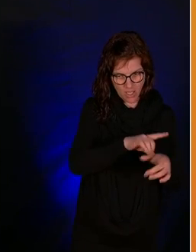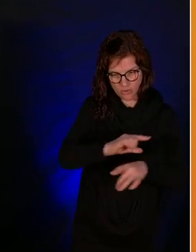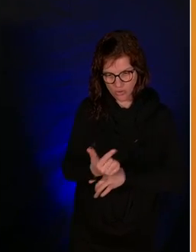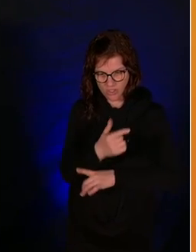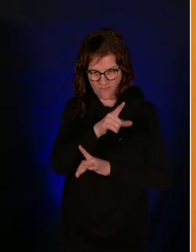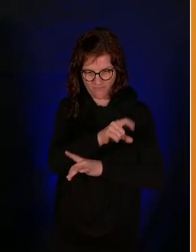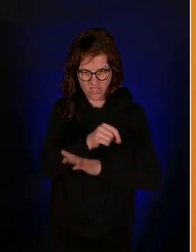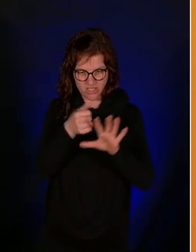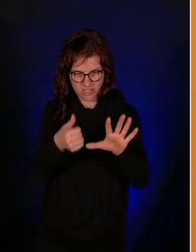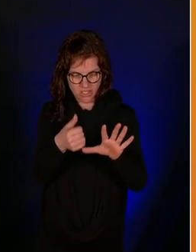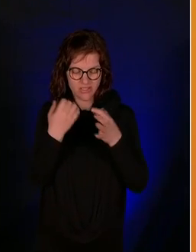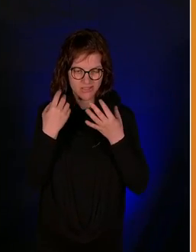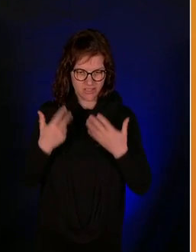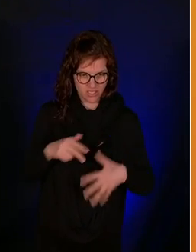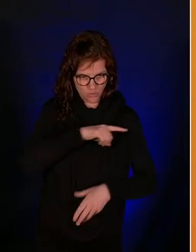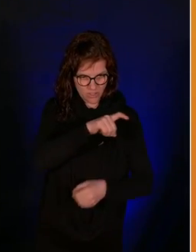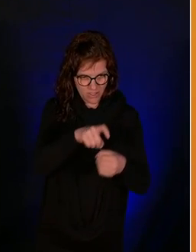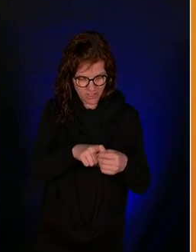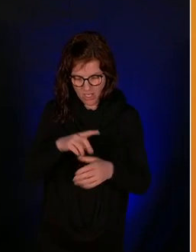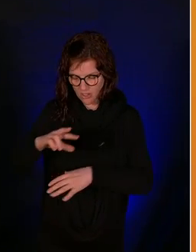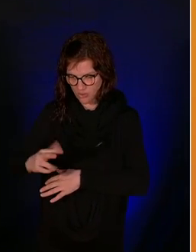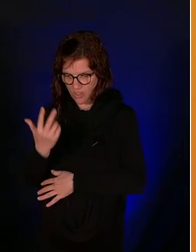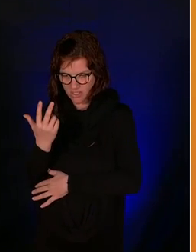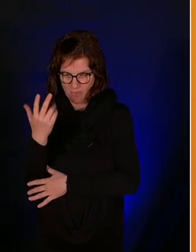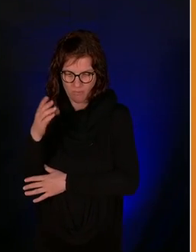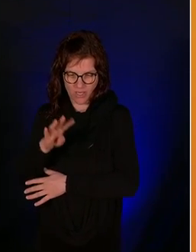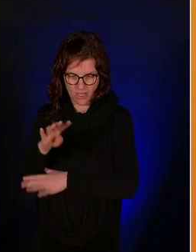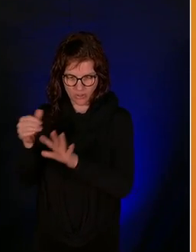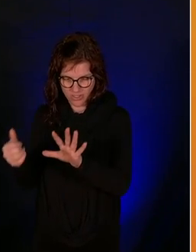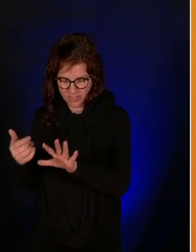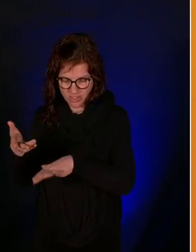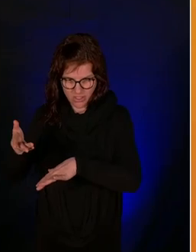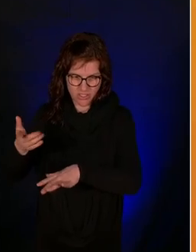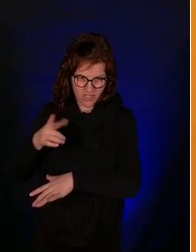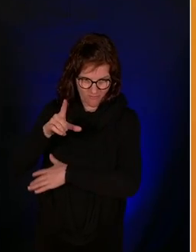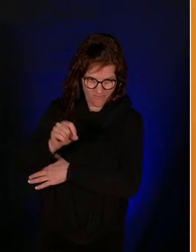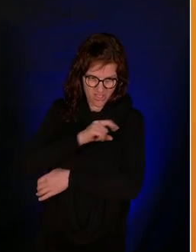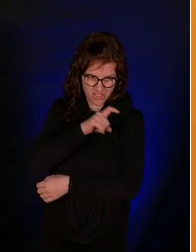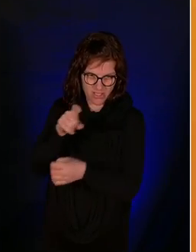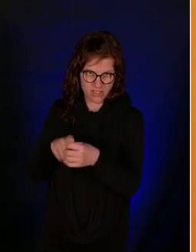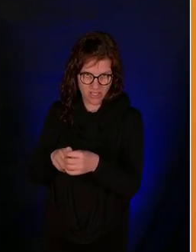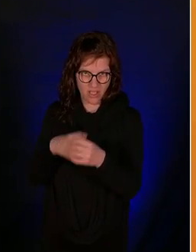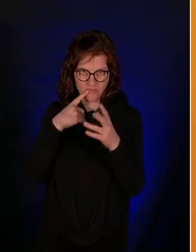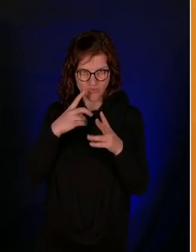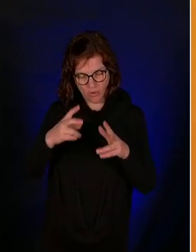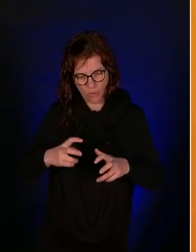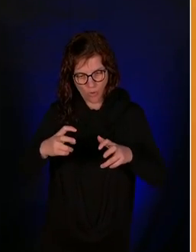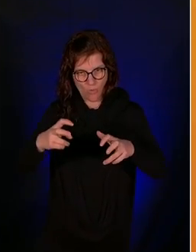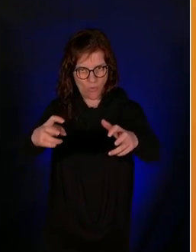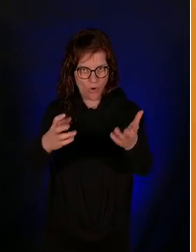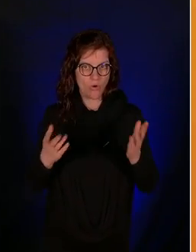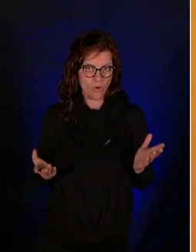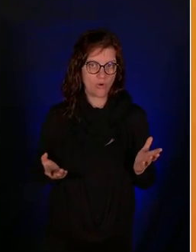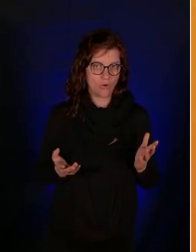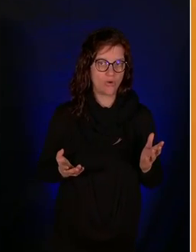collège, 26, 18 syndiqués. Troisième collège, 46, 20 syndiqués. On monte en puissance et on est resté